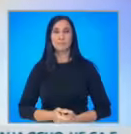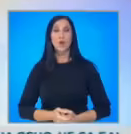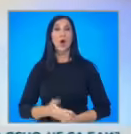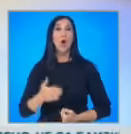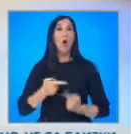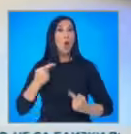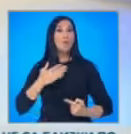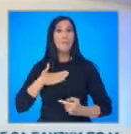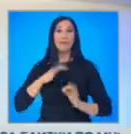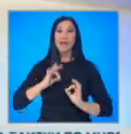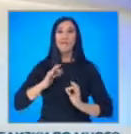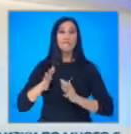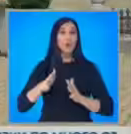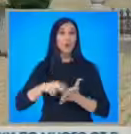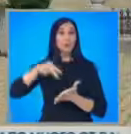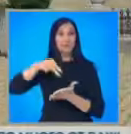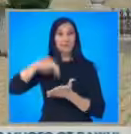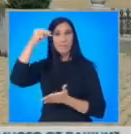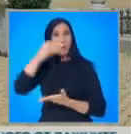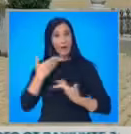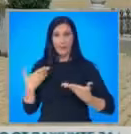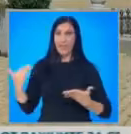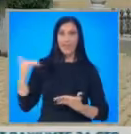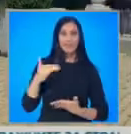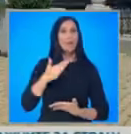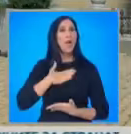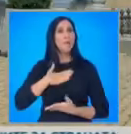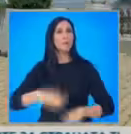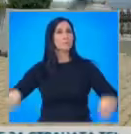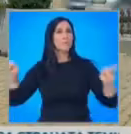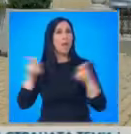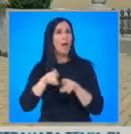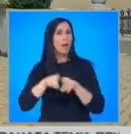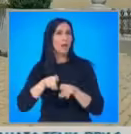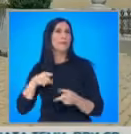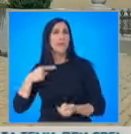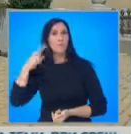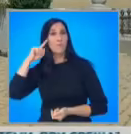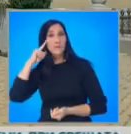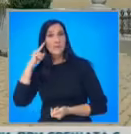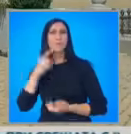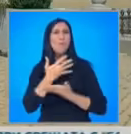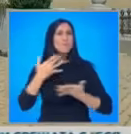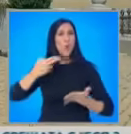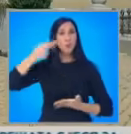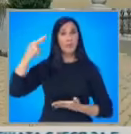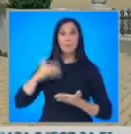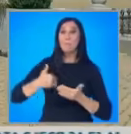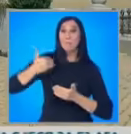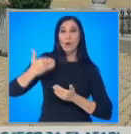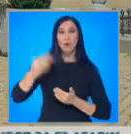От Има такъв народ и Изправи се, БГ, ние идваме, имат единомислие по много от темите, приоритетни за